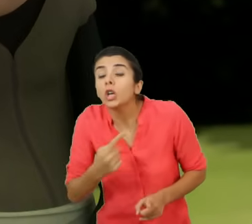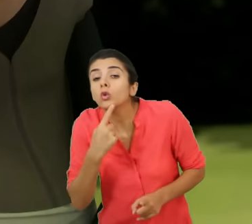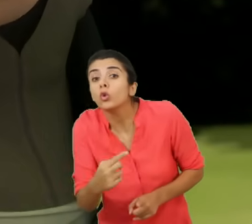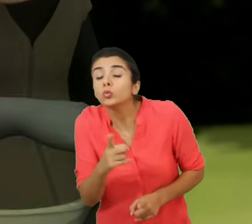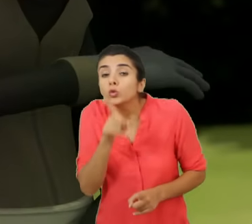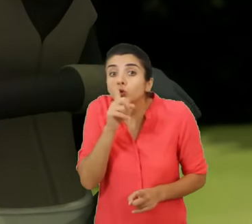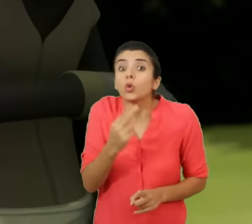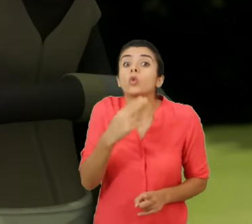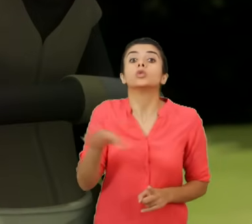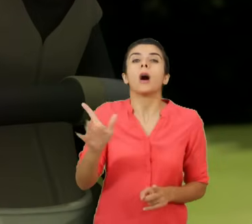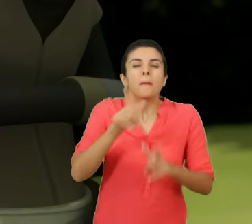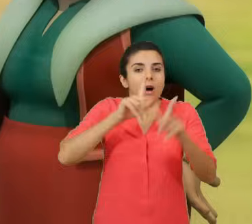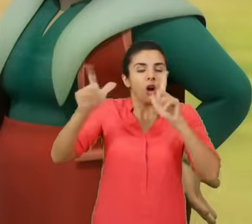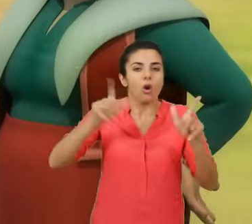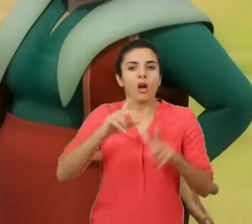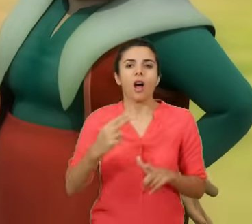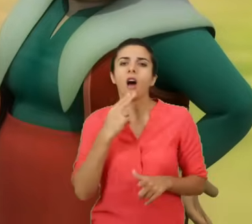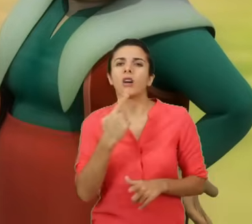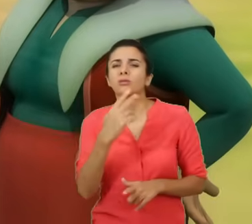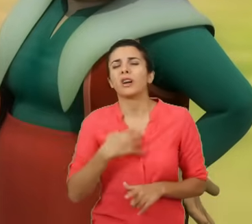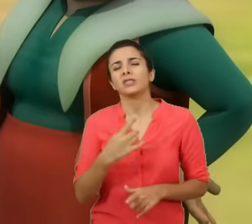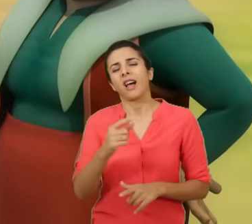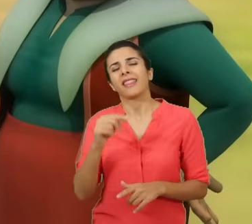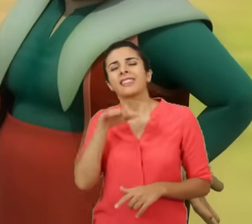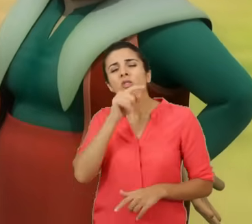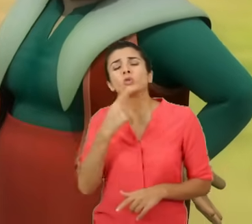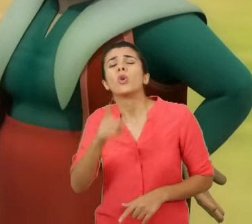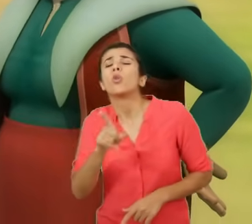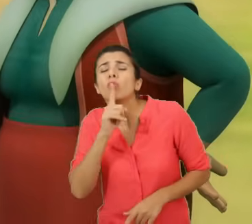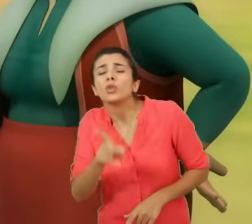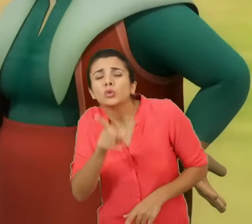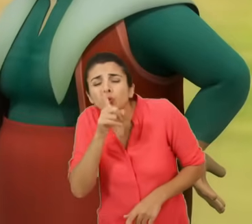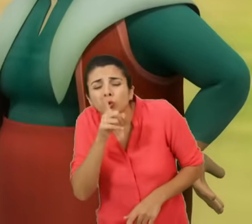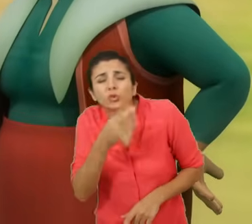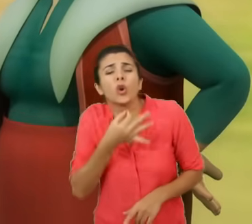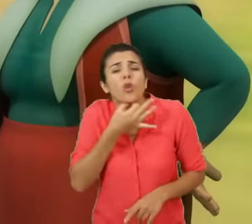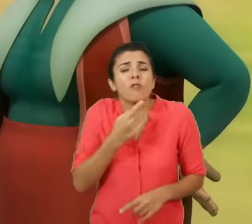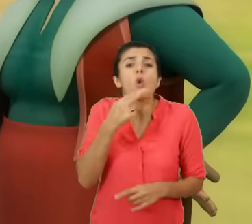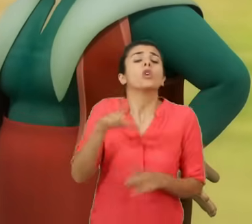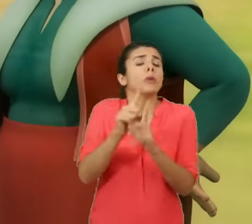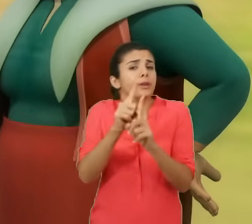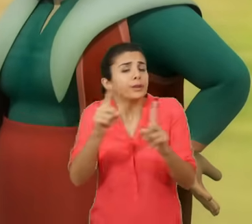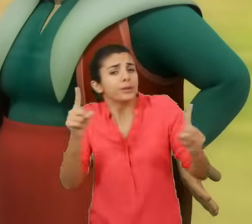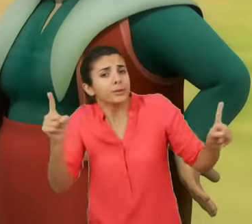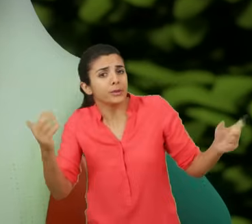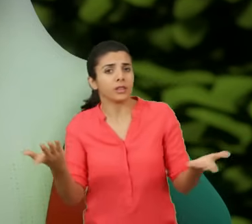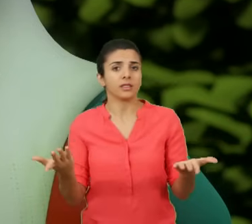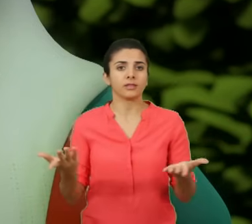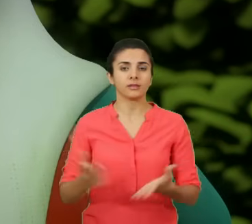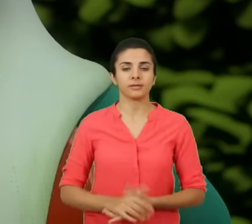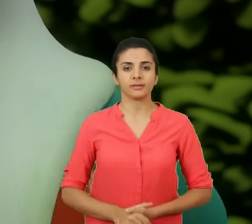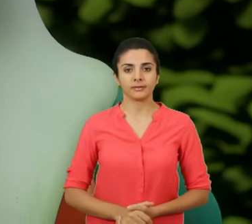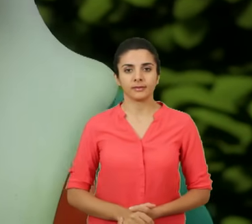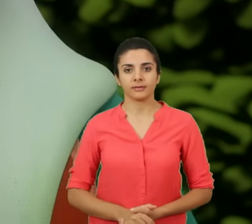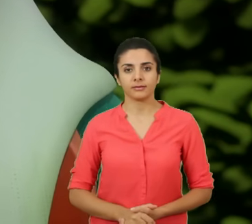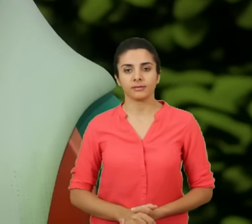sana, sus. Anlat artık. Sus diyorum kızım sana, sus. Huysuz da uzun çalının